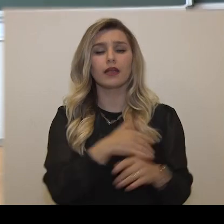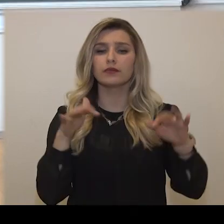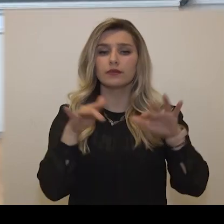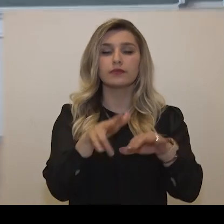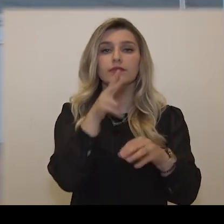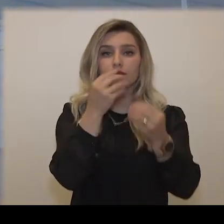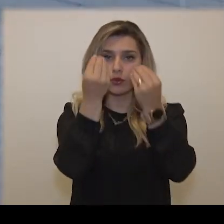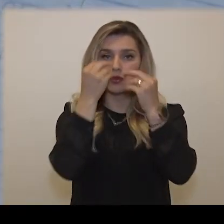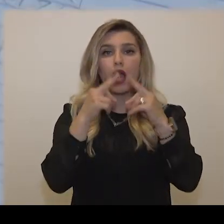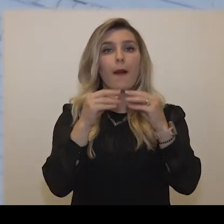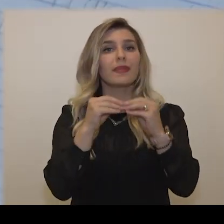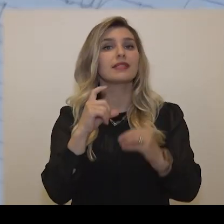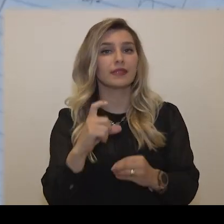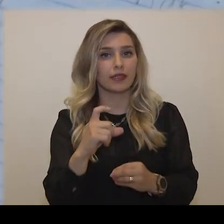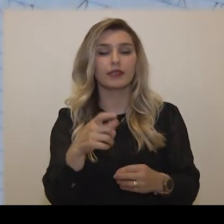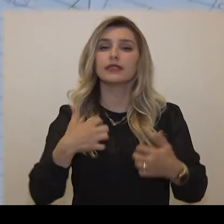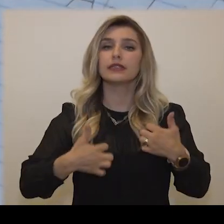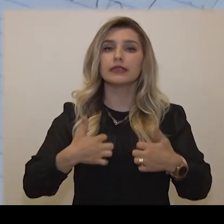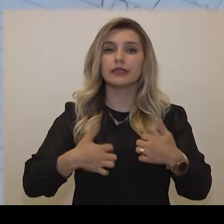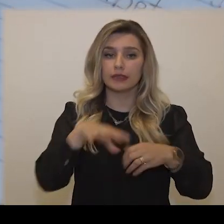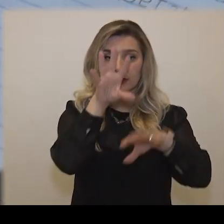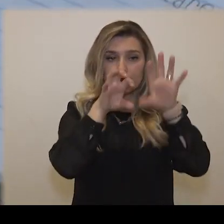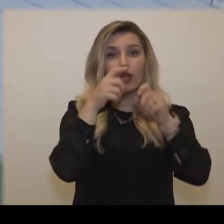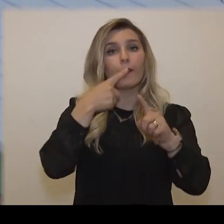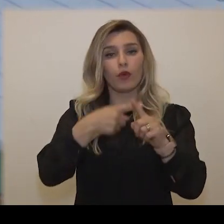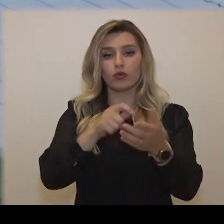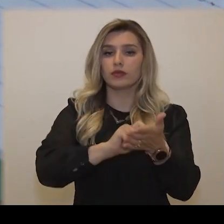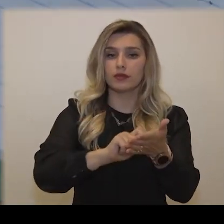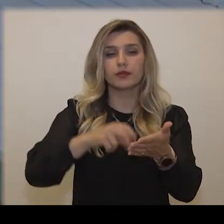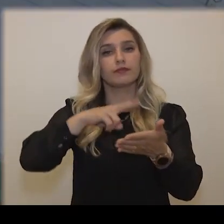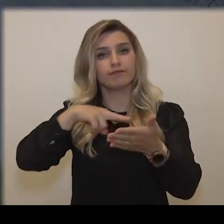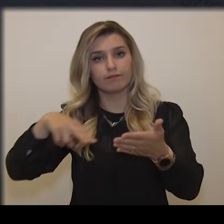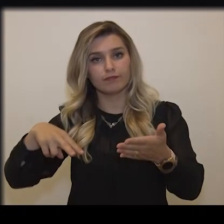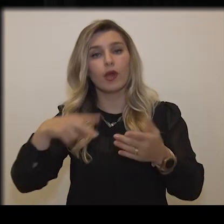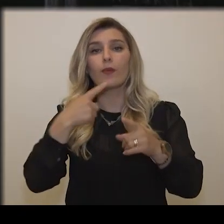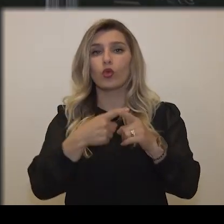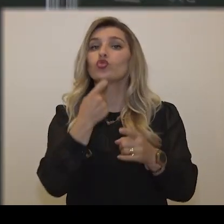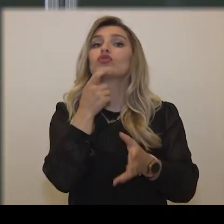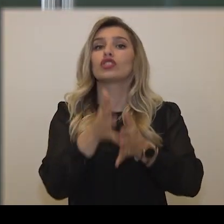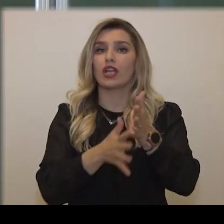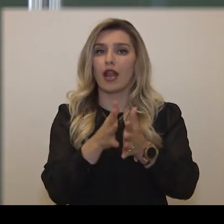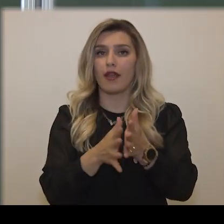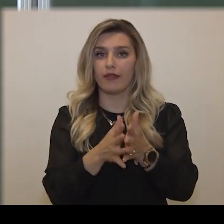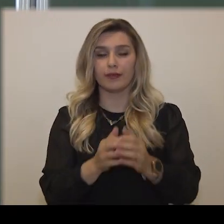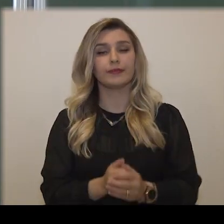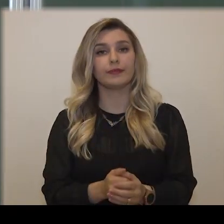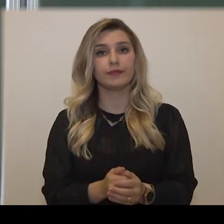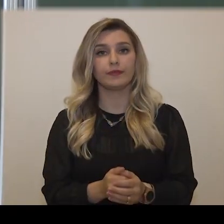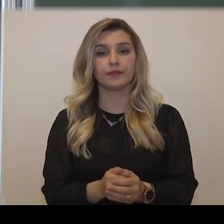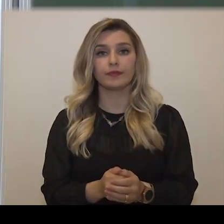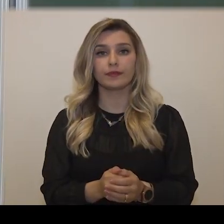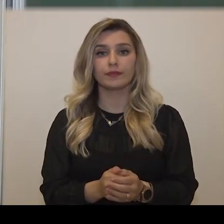mësojnë shkronjat. Ata përpiqen që njëkohësisht të mësojnë shkrim leximin, si dhe gjuhën e shenjave.